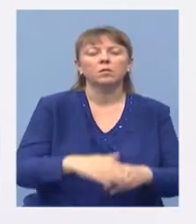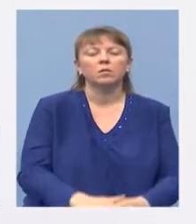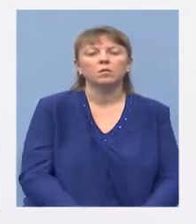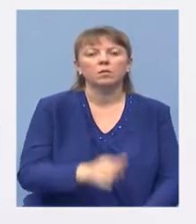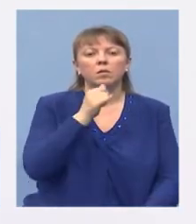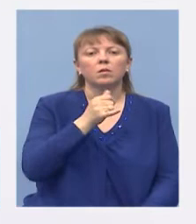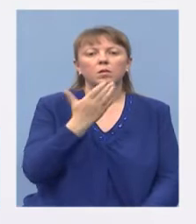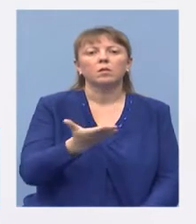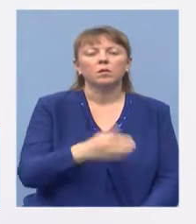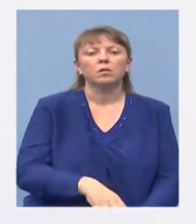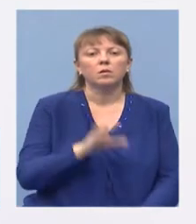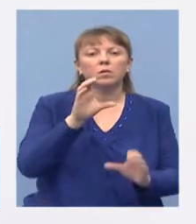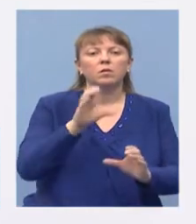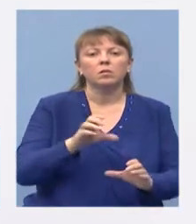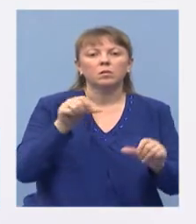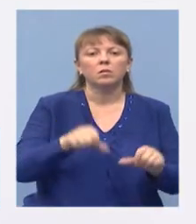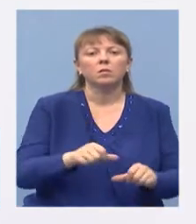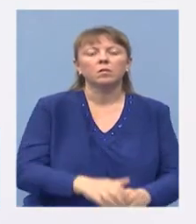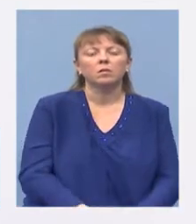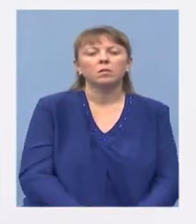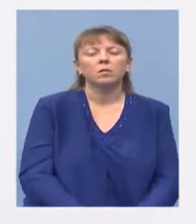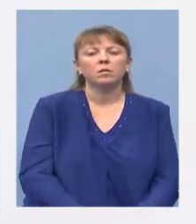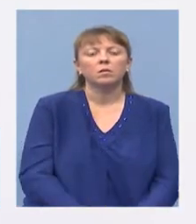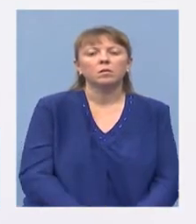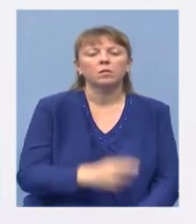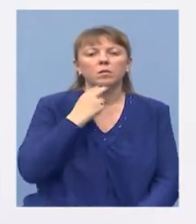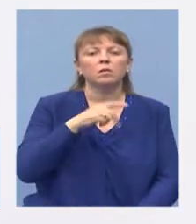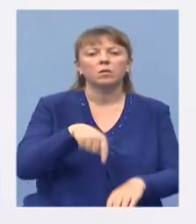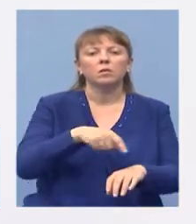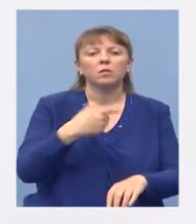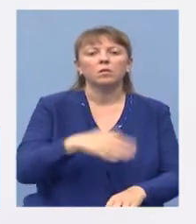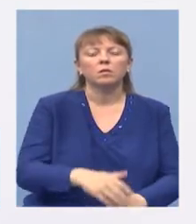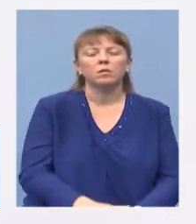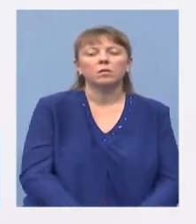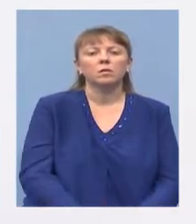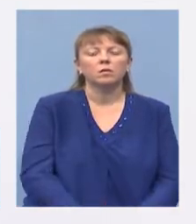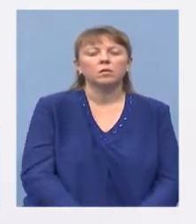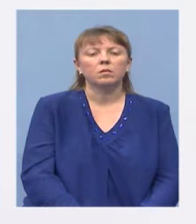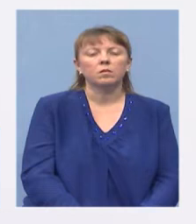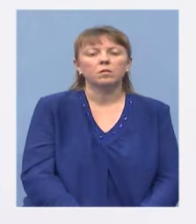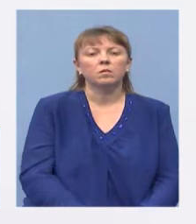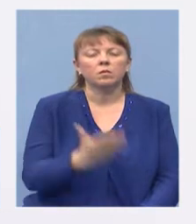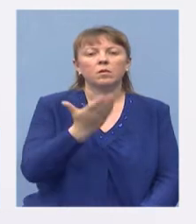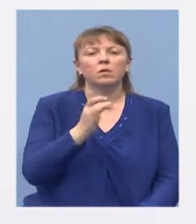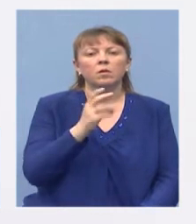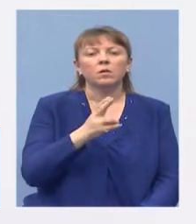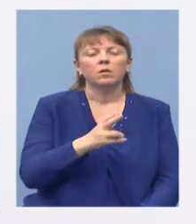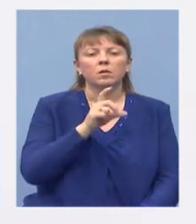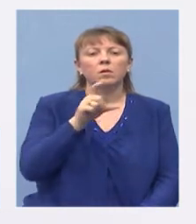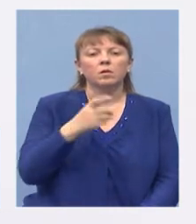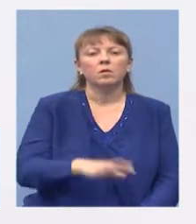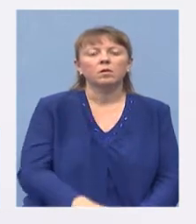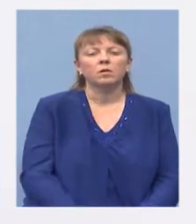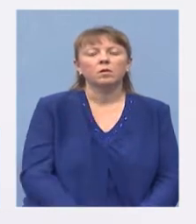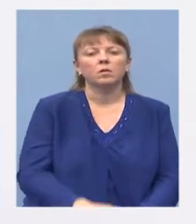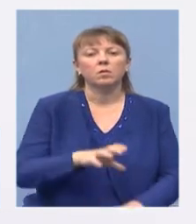можете обратиться, у вас есть законное право. Плюс к этому мы соблюдаем сроки. То есть, например, обычно как они обращаются к посредникам населения, а потом